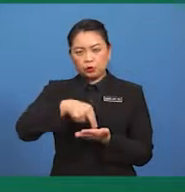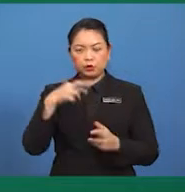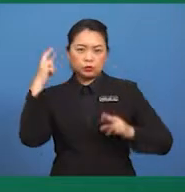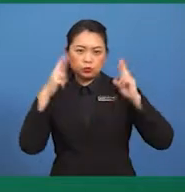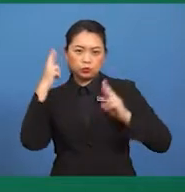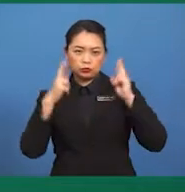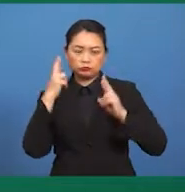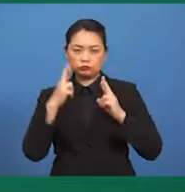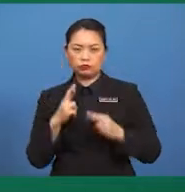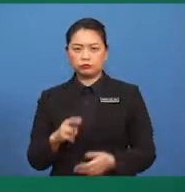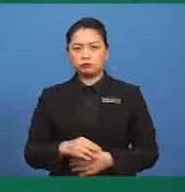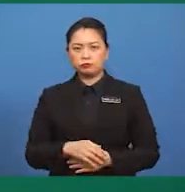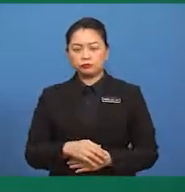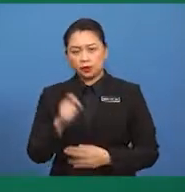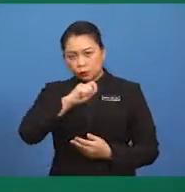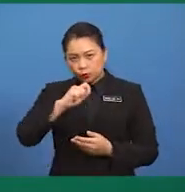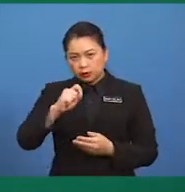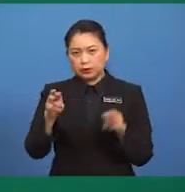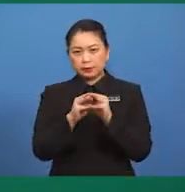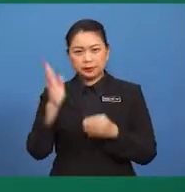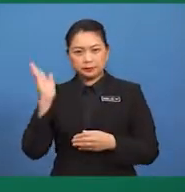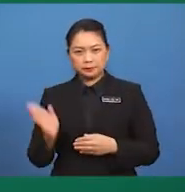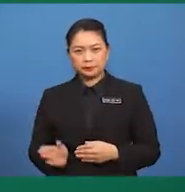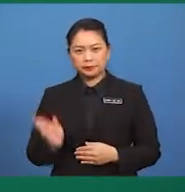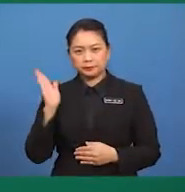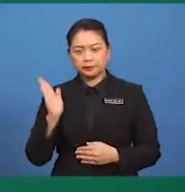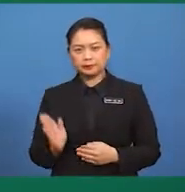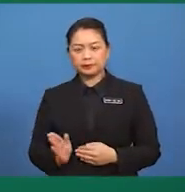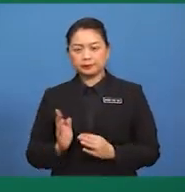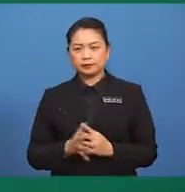RM2,500 dan tulis jumlah bersihnya iaitu